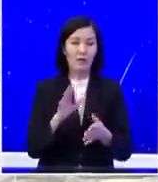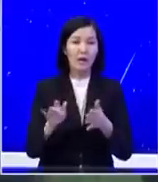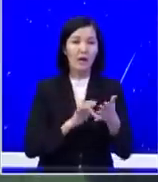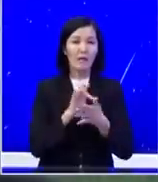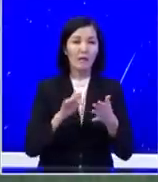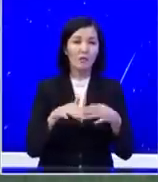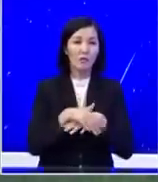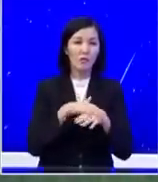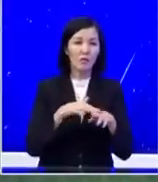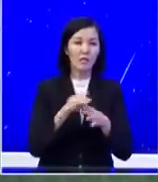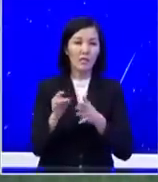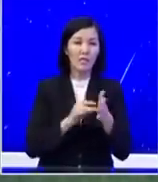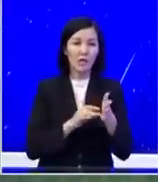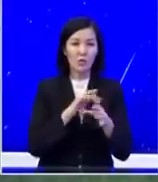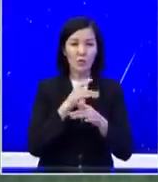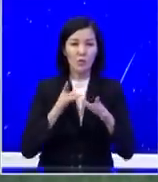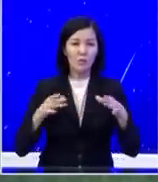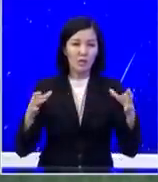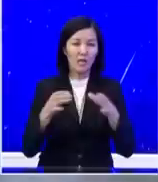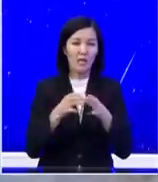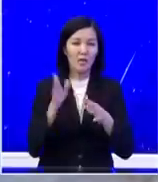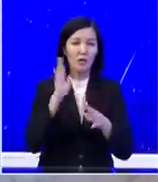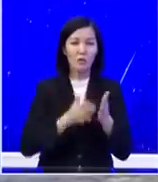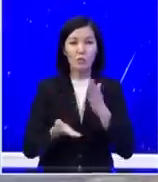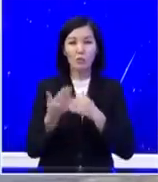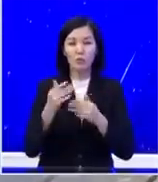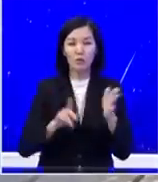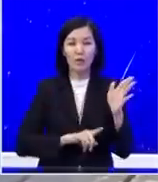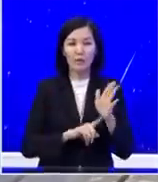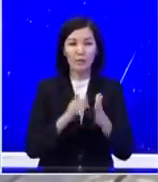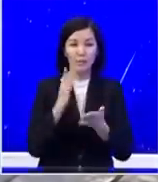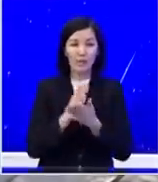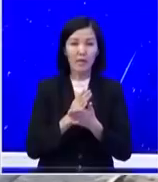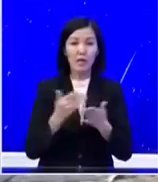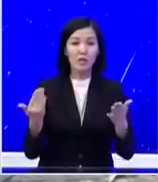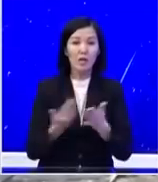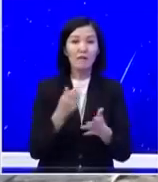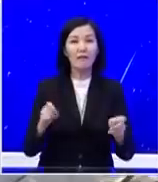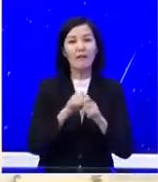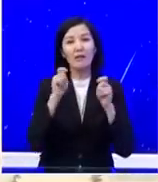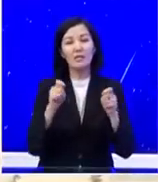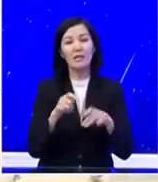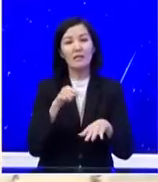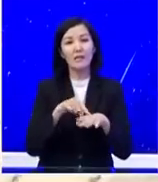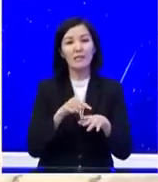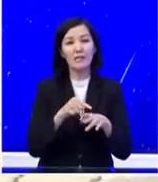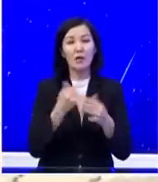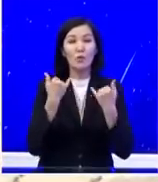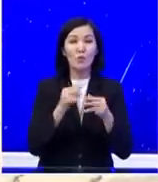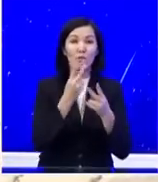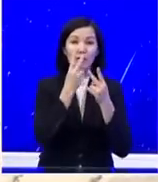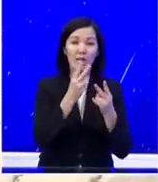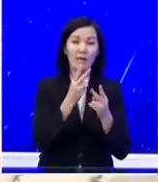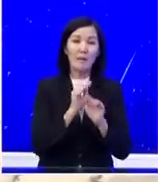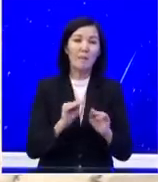көптеп жинала қалды. Субұрқақтар қалада бұрыннан бар, бірақ жаңадан ашылғандай әсер алды жұрт. Айнала тамашалап жүр. Әсіресе